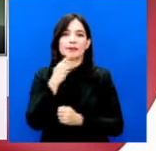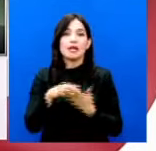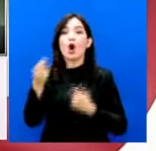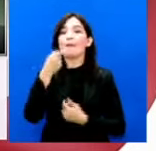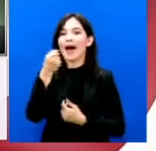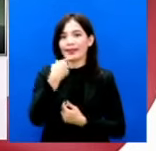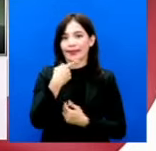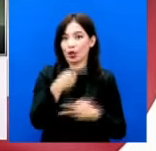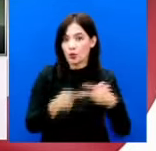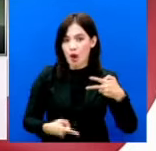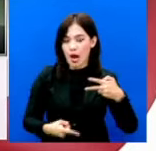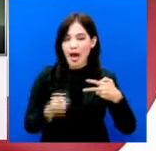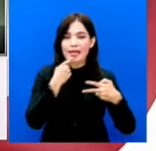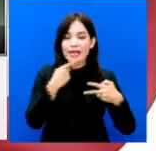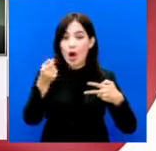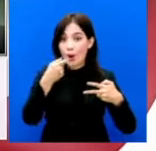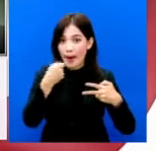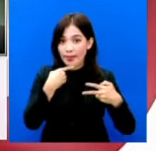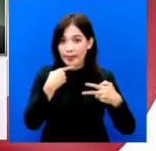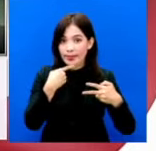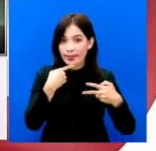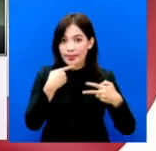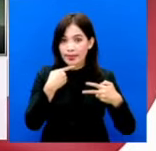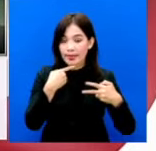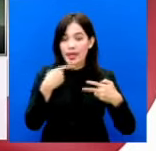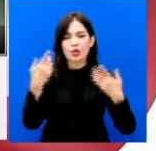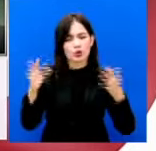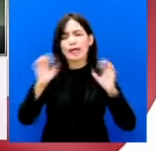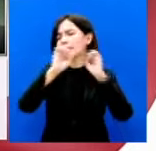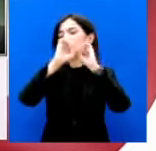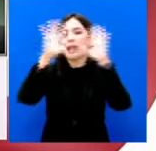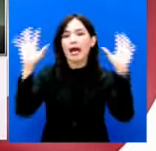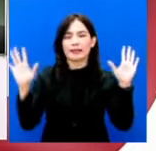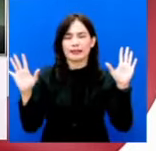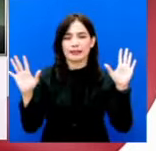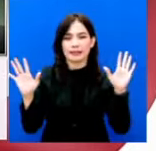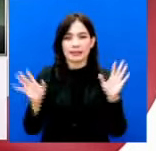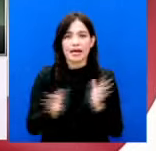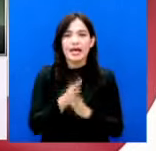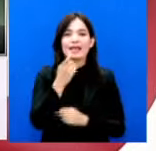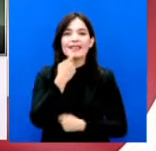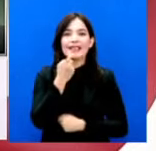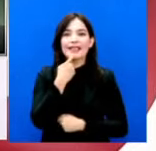pengobatan. Kalau kita bicara tentang pengobatan, ya jelas di situ akan ada